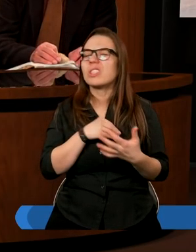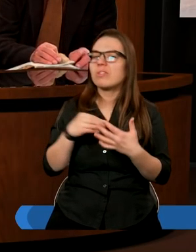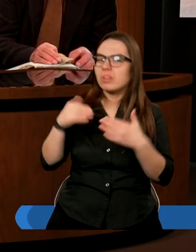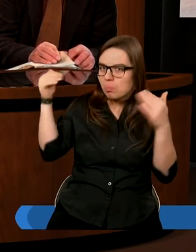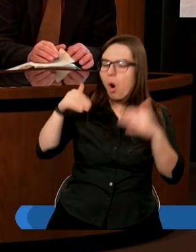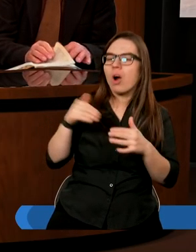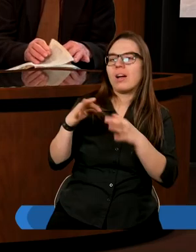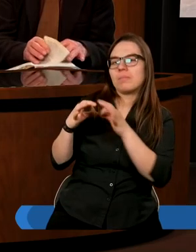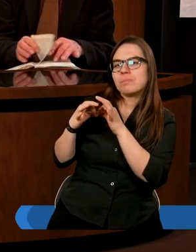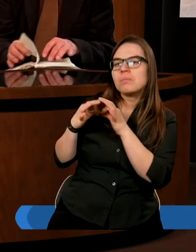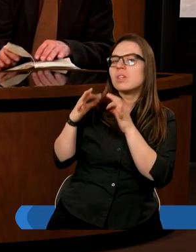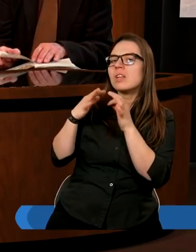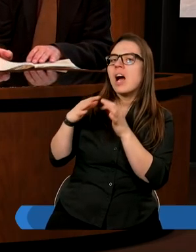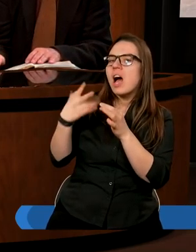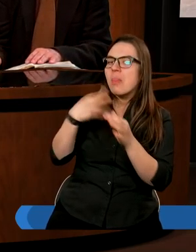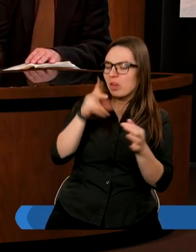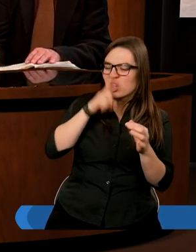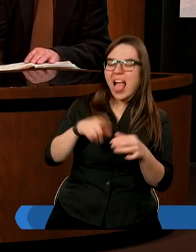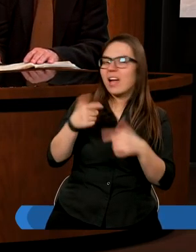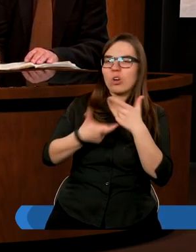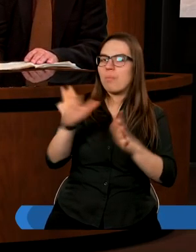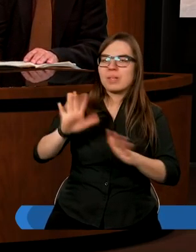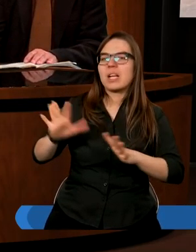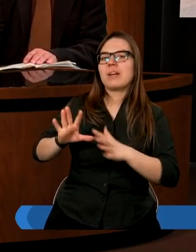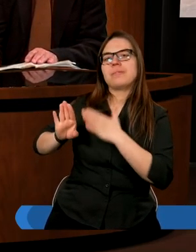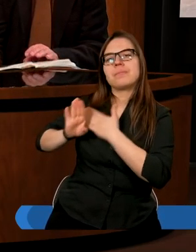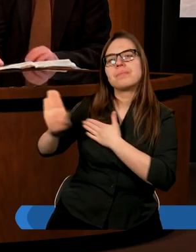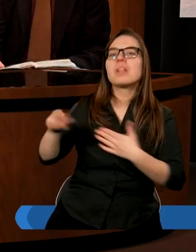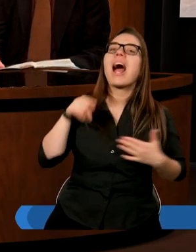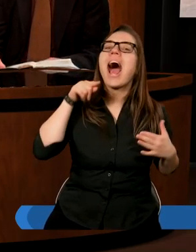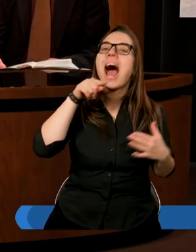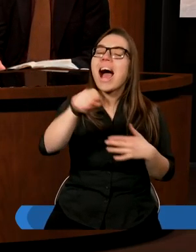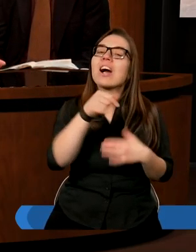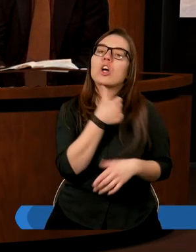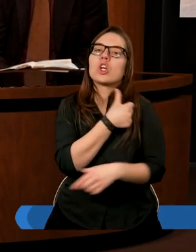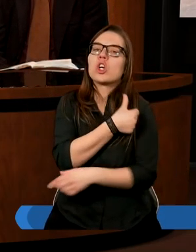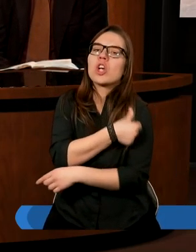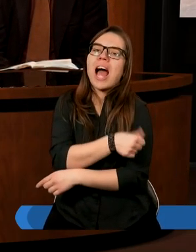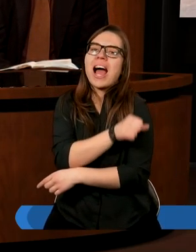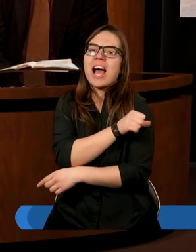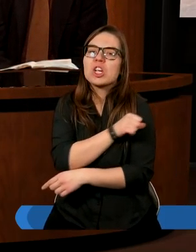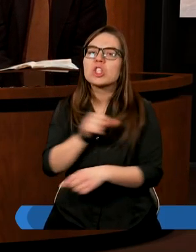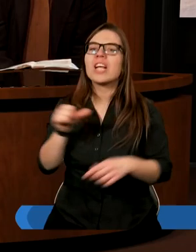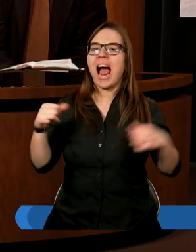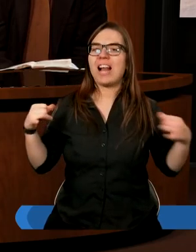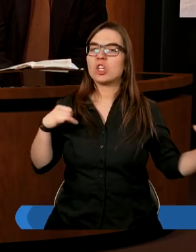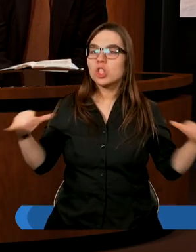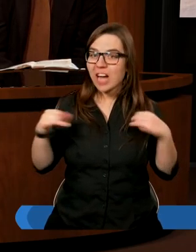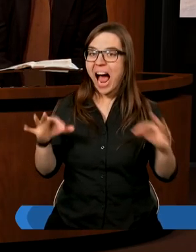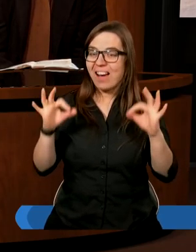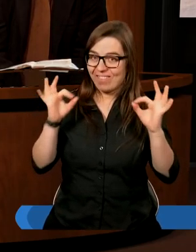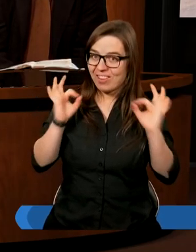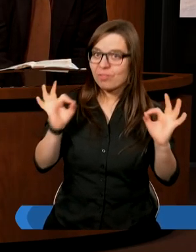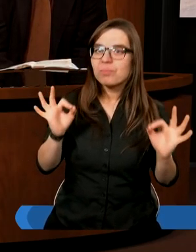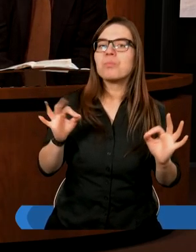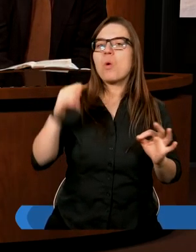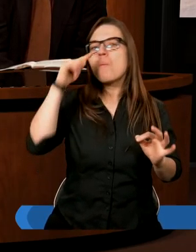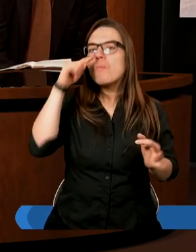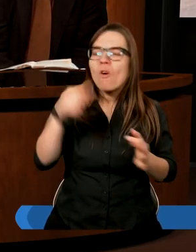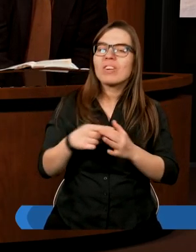Panu. I to powinien odznaczać się ten dobry szafaż, czyli właściwie